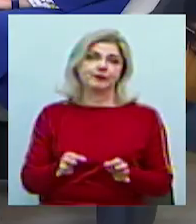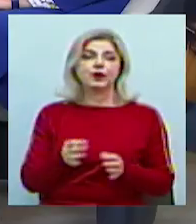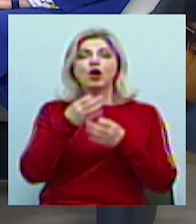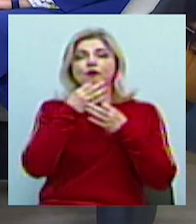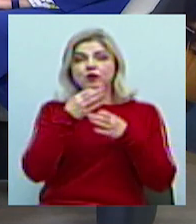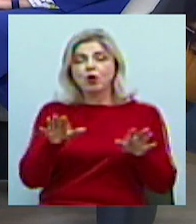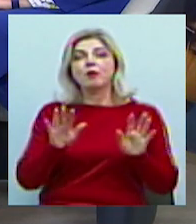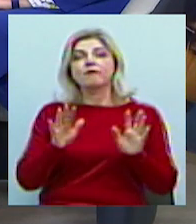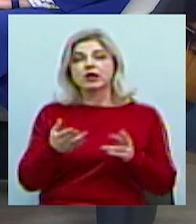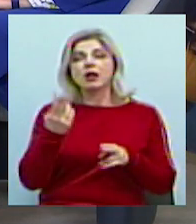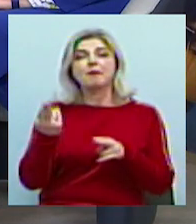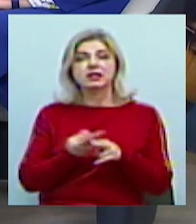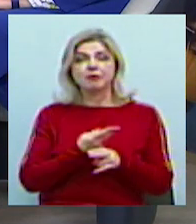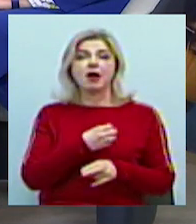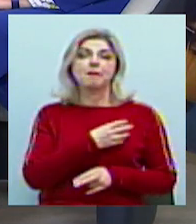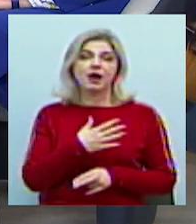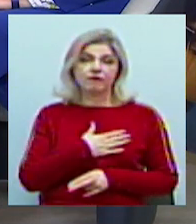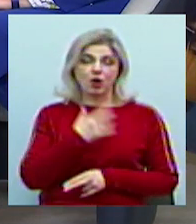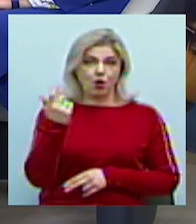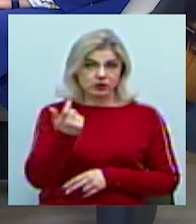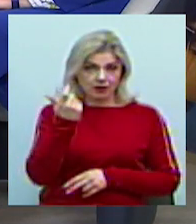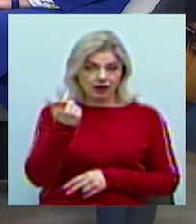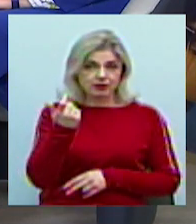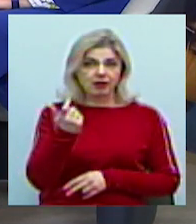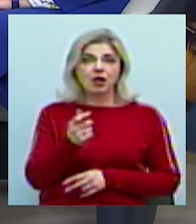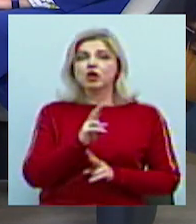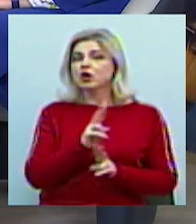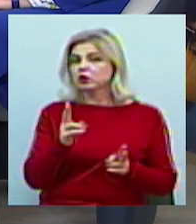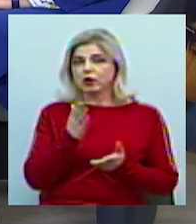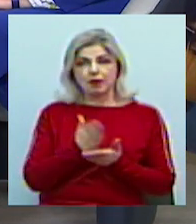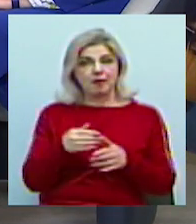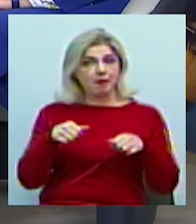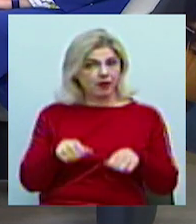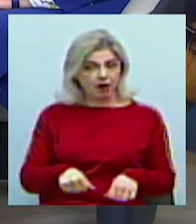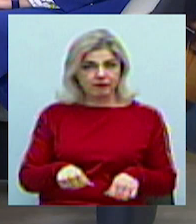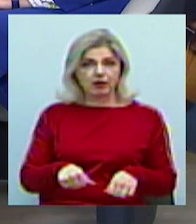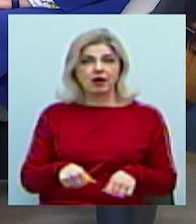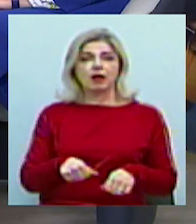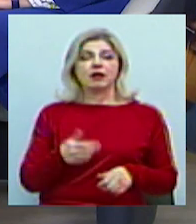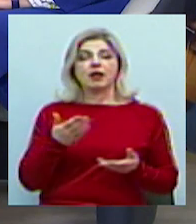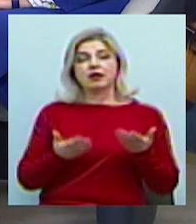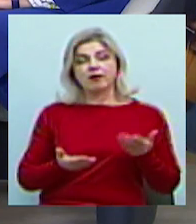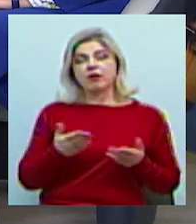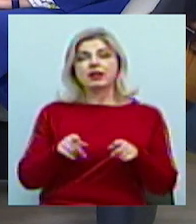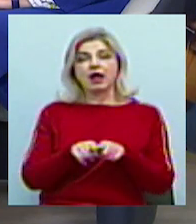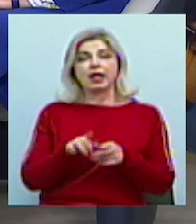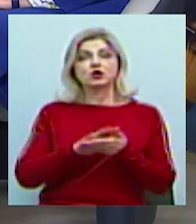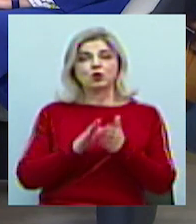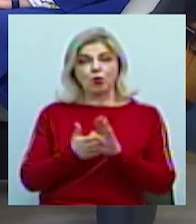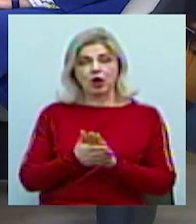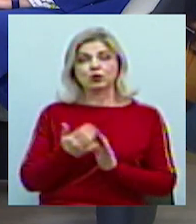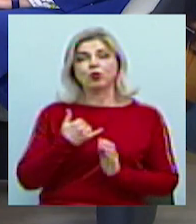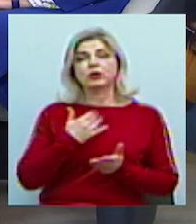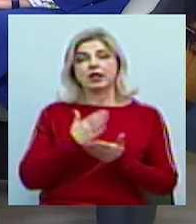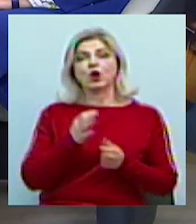будь-якому випадку позбавити майна власника ніхто не має права. У разі таких ситуацій є в нас